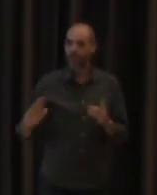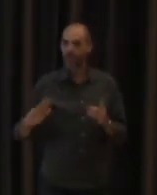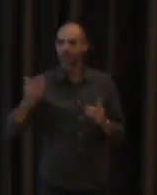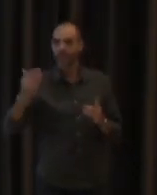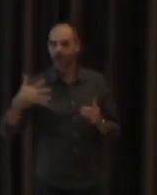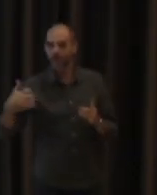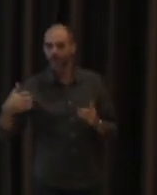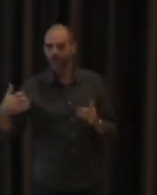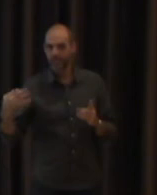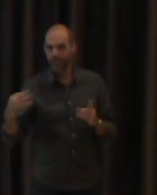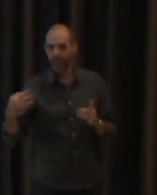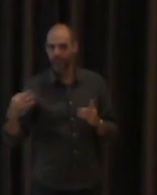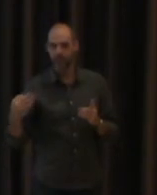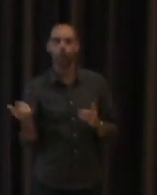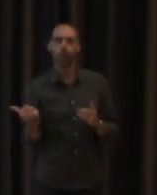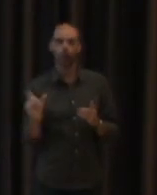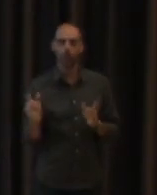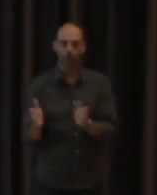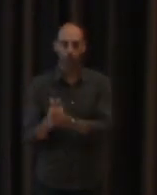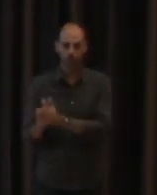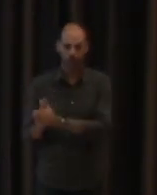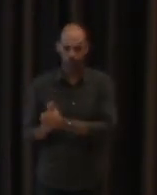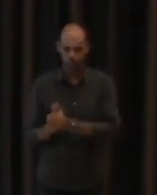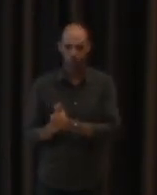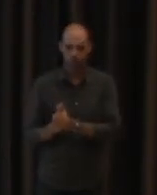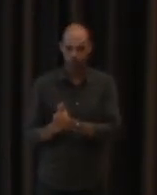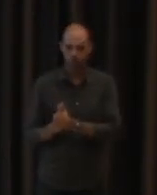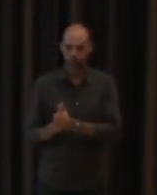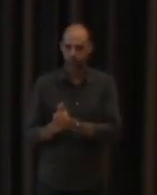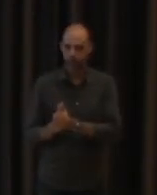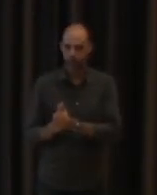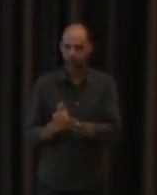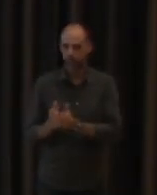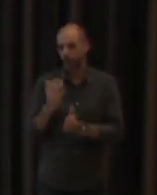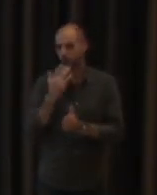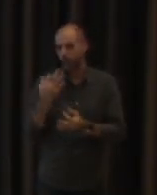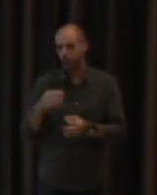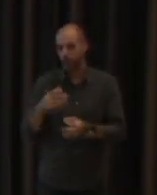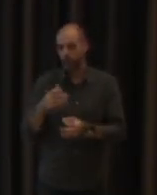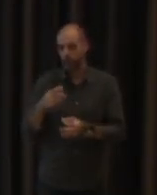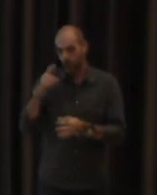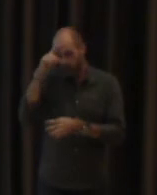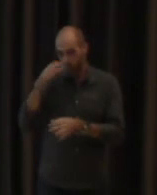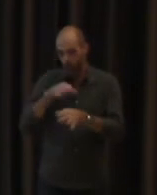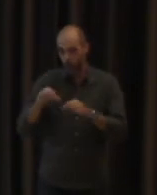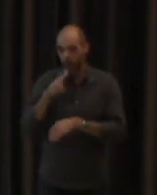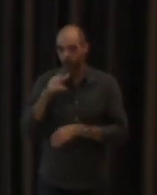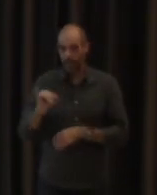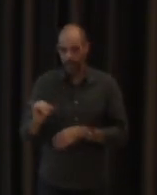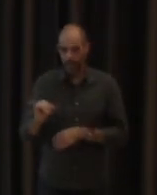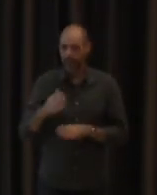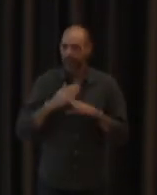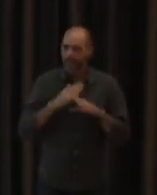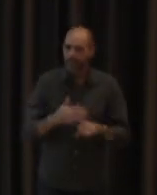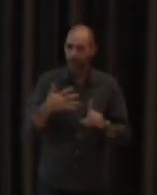salvar un complement comitatiu i la mínima expressió del que complement és el pronom i. No sempre tots els predicats